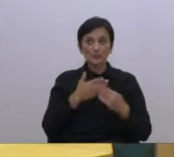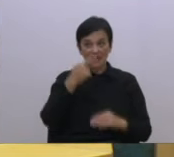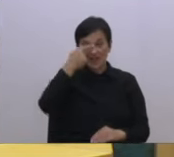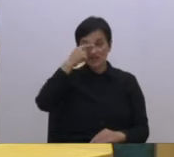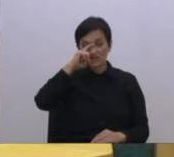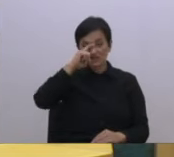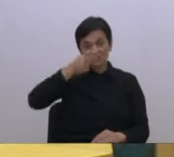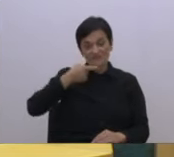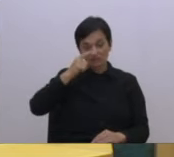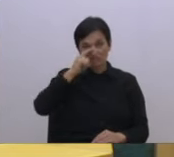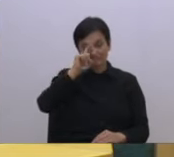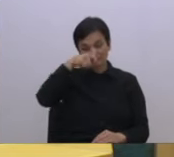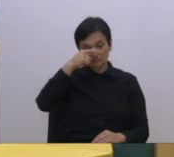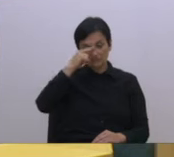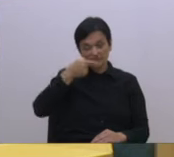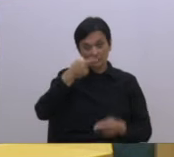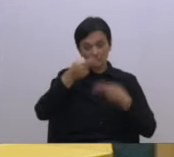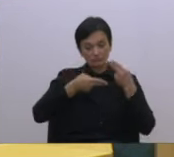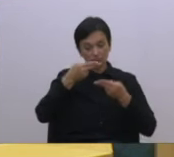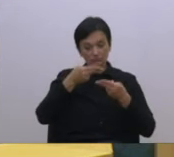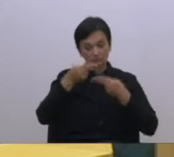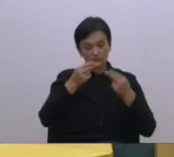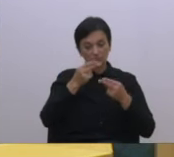კეხიანი ცხვირის გასწორება და ასე ვთქვათ